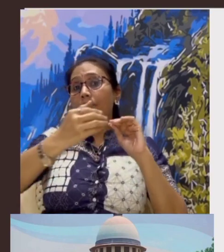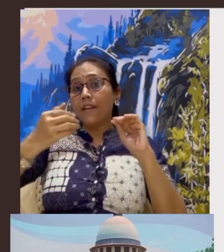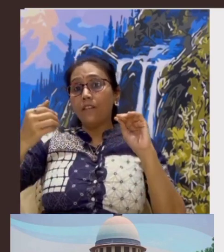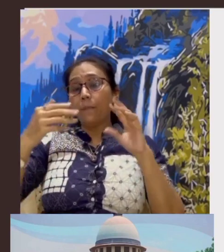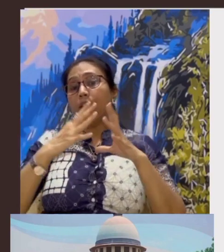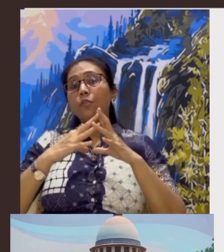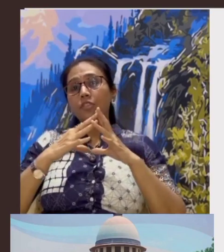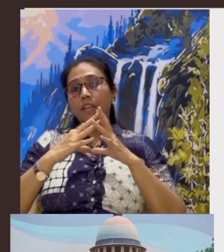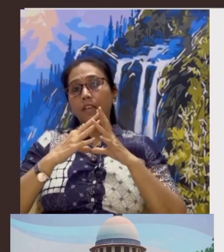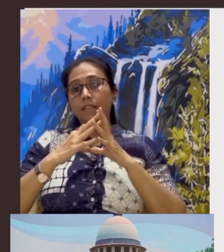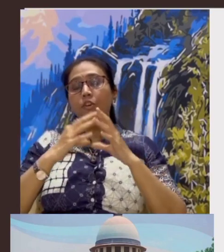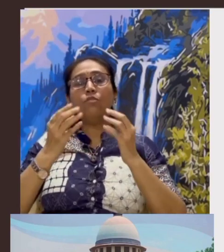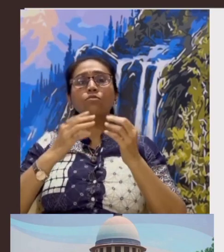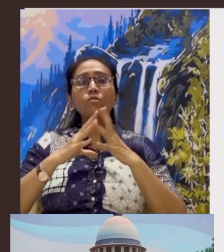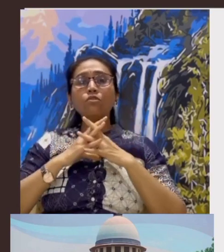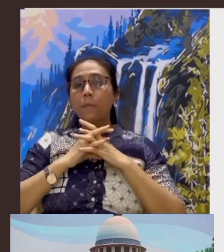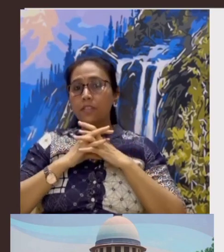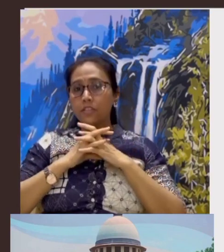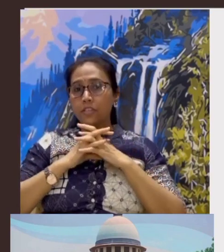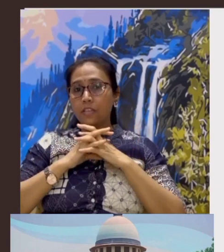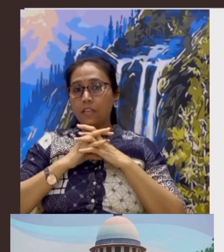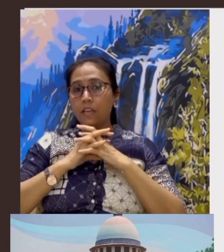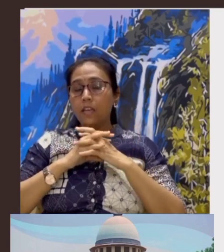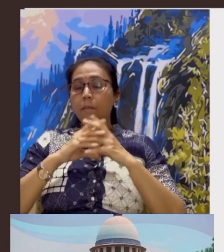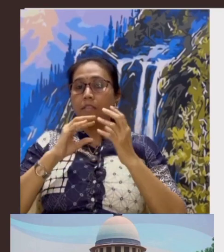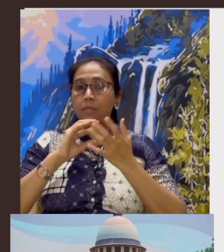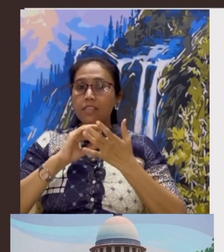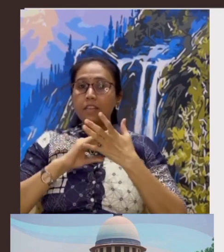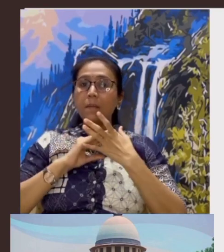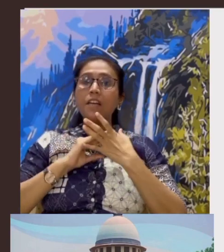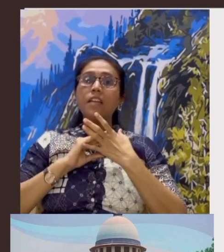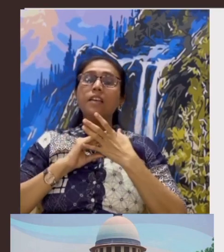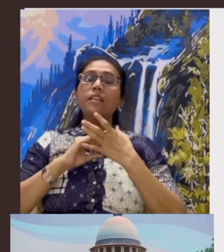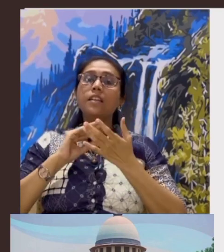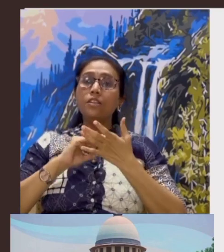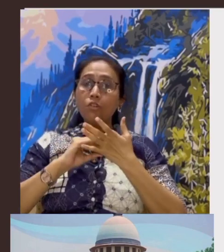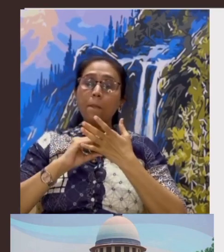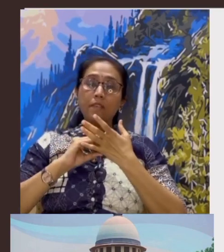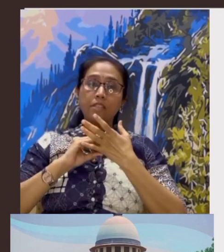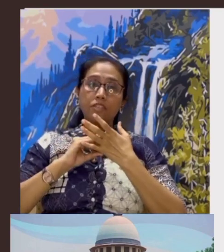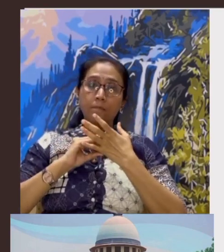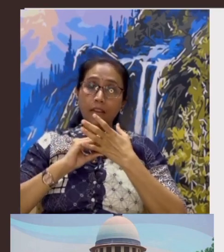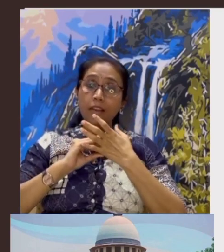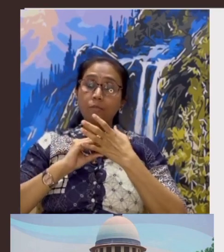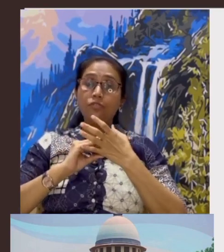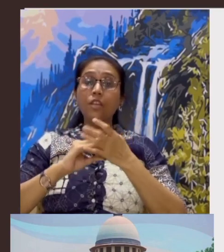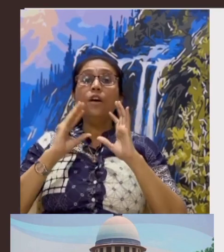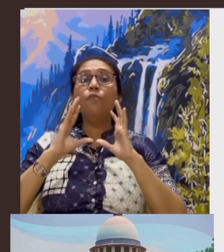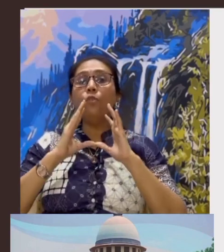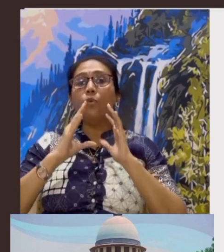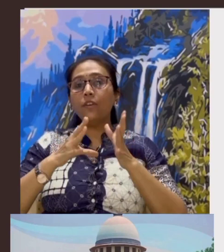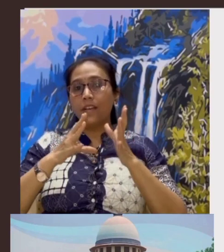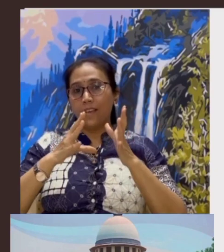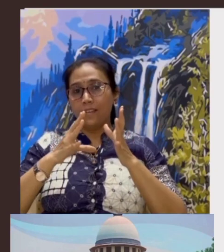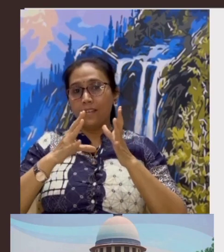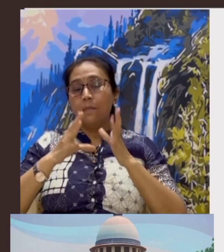हाईवे डेवलपमेंट के प्रोजेक्ट के लिए और उसको कुछ कॉम्पनसेशन दिया था। मिस्टर हकीम का कहना था कि ये जो कॉम्पनसेशन मिला है मुझे वो